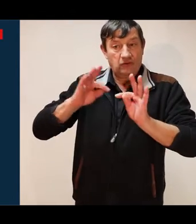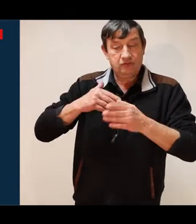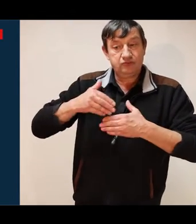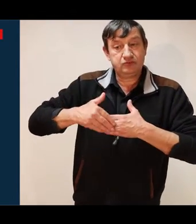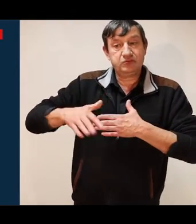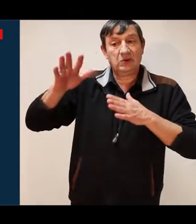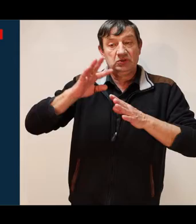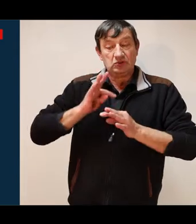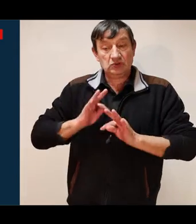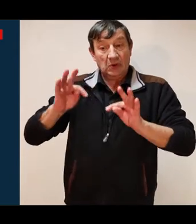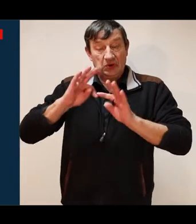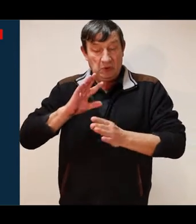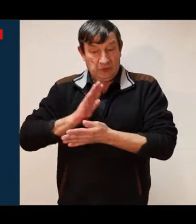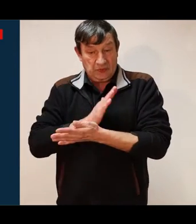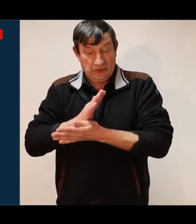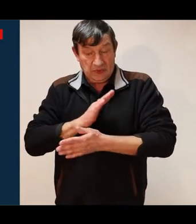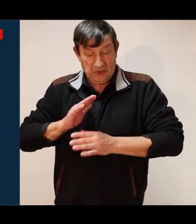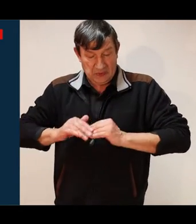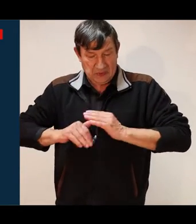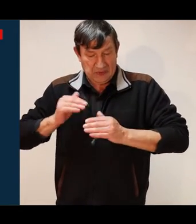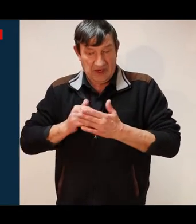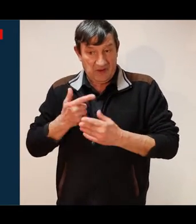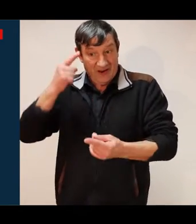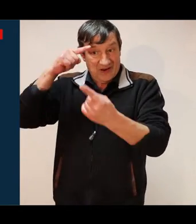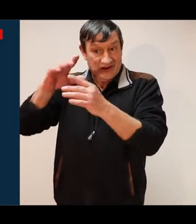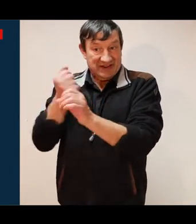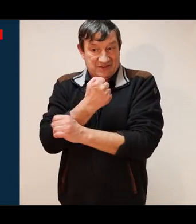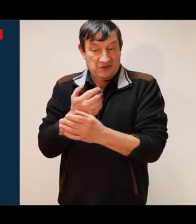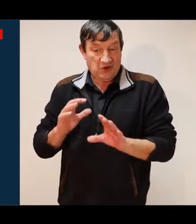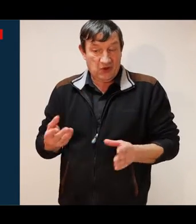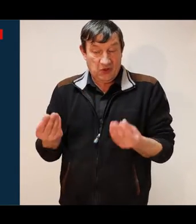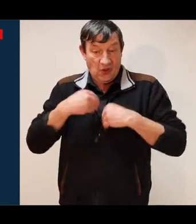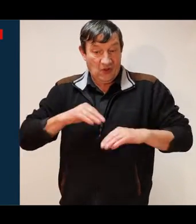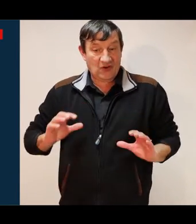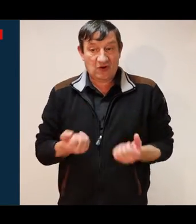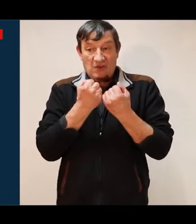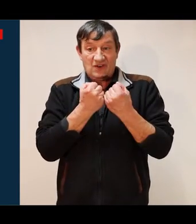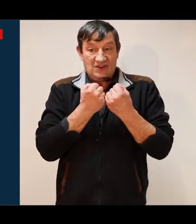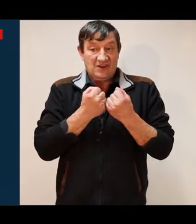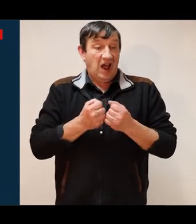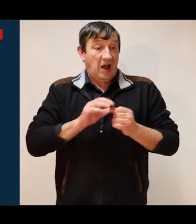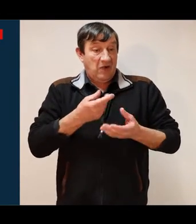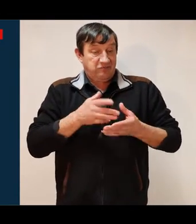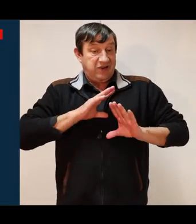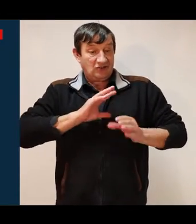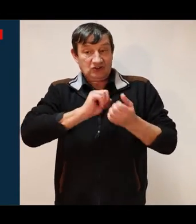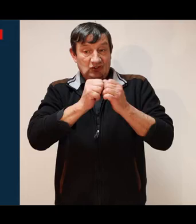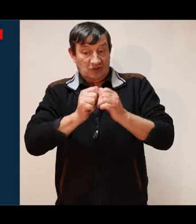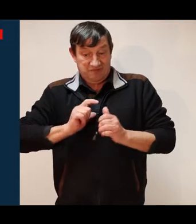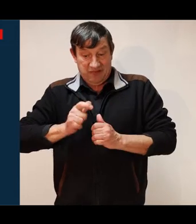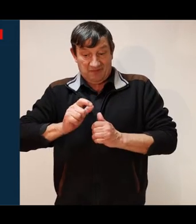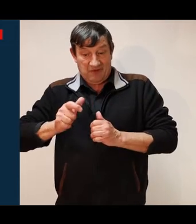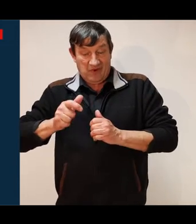temps justement d'atteindre ces objectifs en prenant des postes qui vont vous permettre par petits